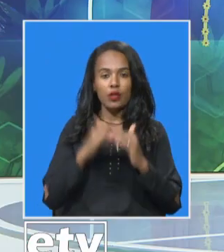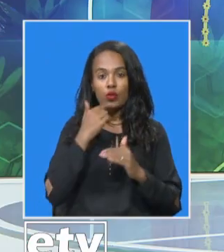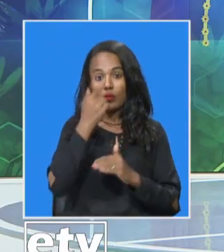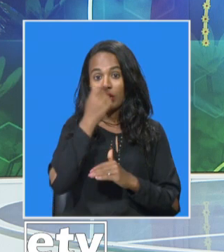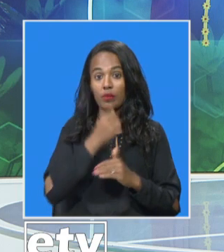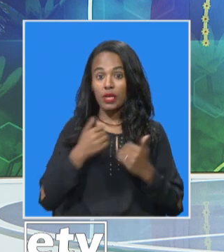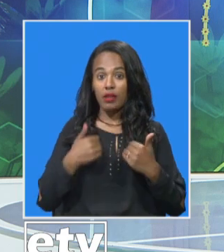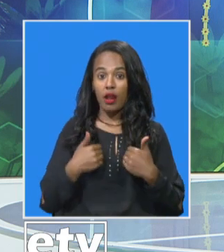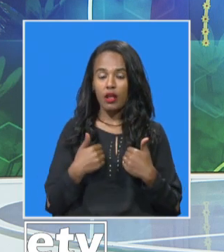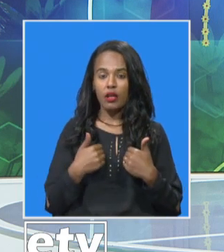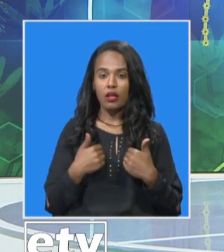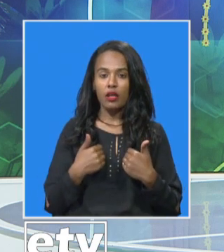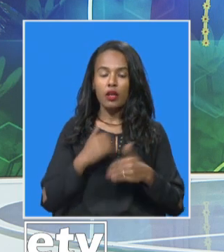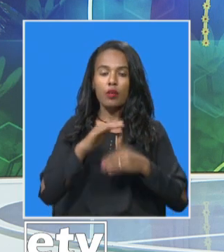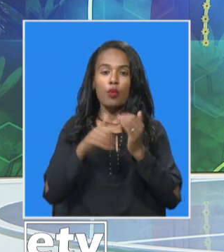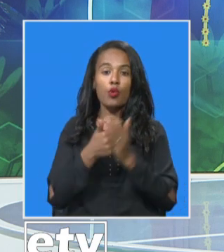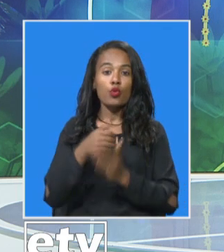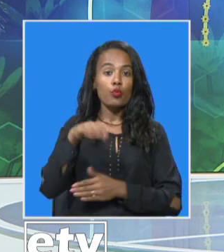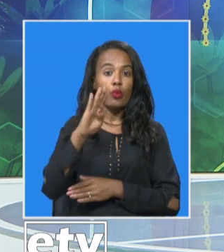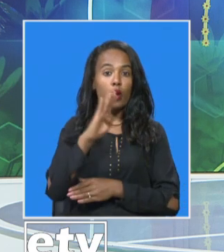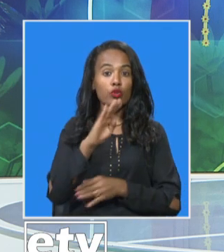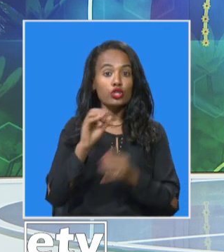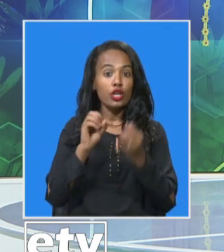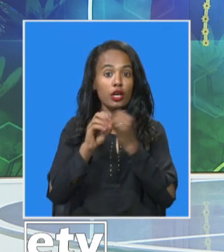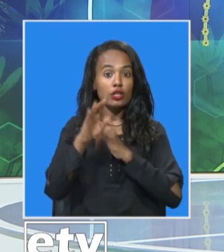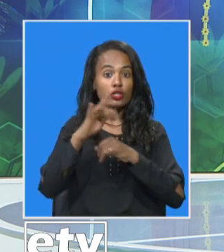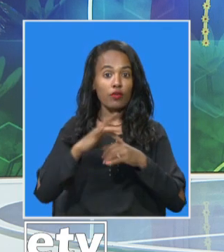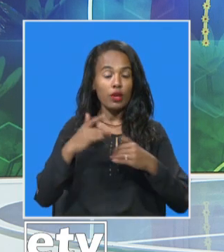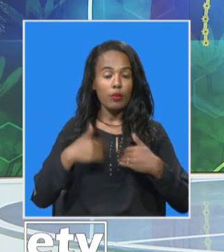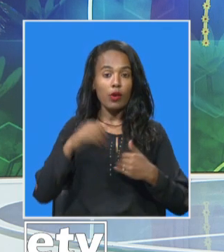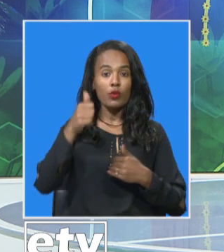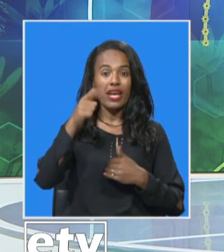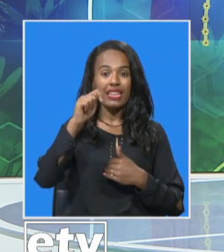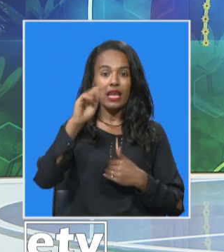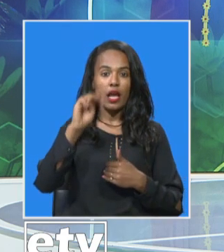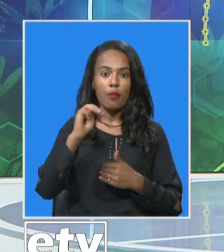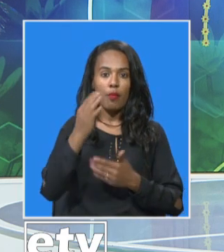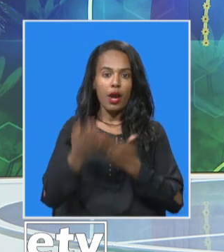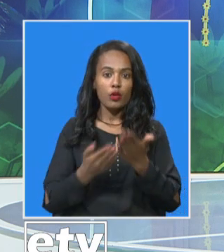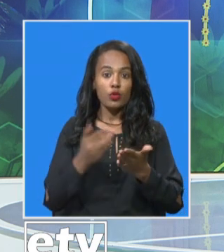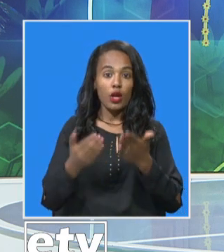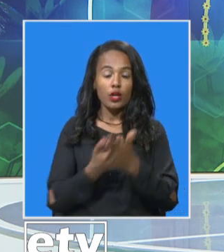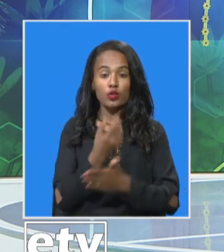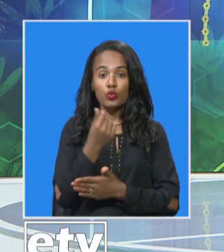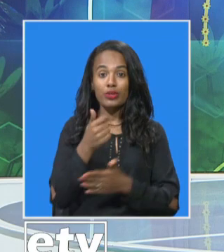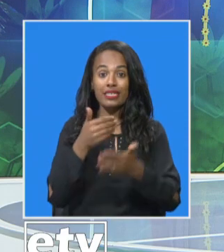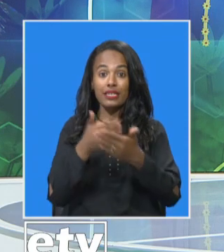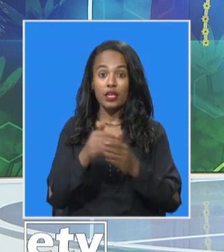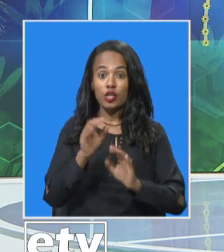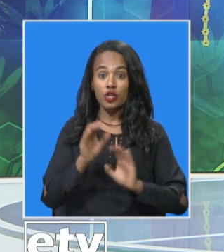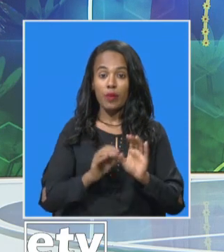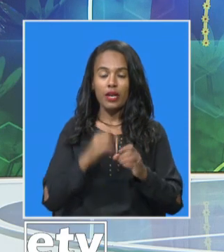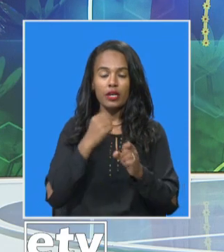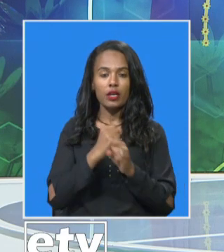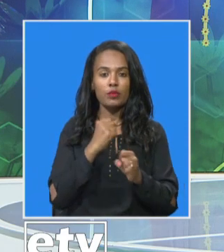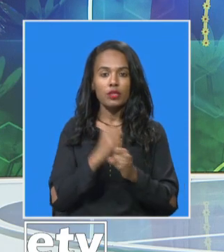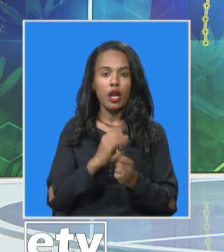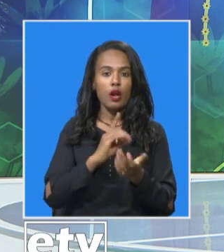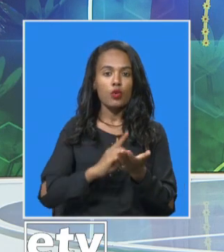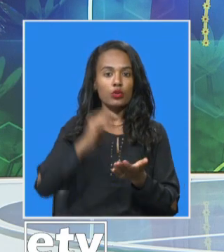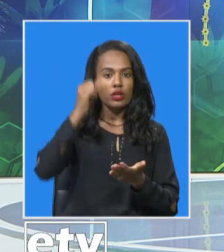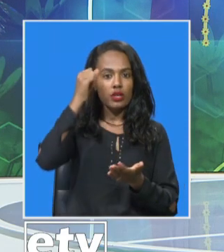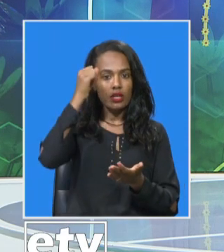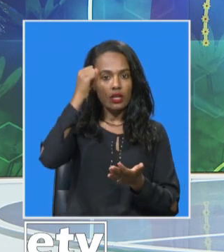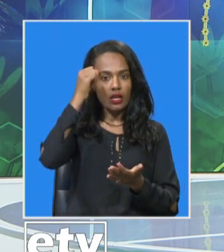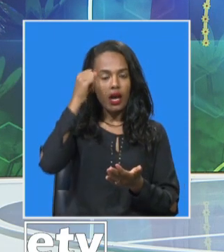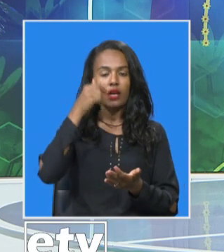አለኝ። በሁሉም ባንኮችና ቅርንጫፍ ላይ ባሉ ኤቲኤም አገልግሎቶች ላይ አዲሱን ብር ተደራሽ ለማድረግ እንደሚሰራም ዶክተር ይናገር